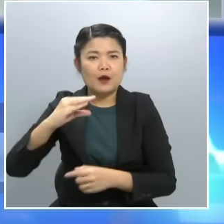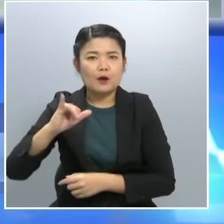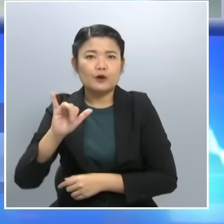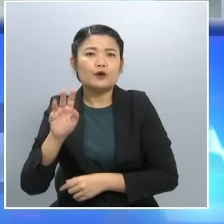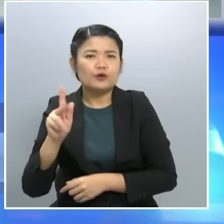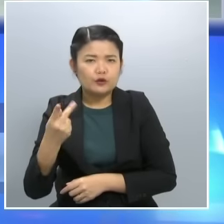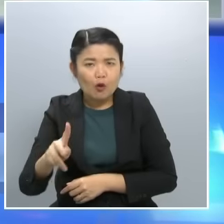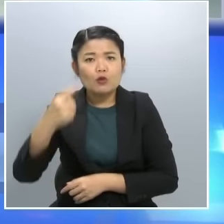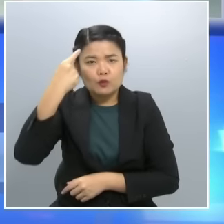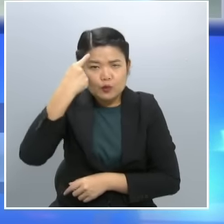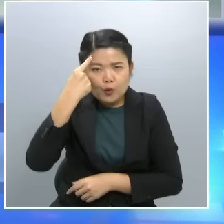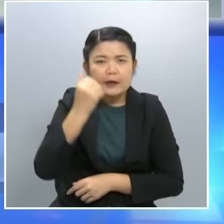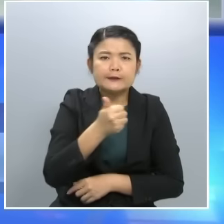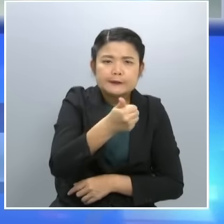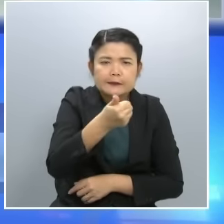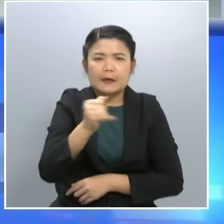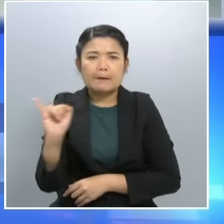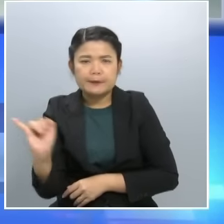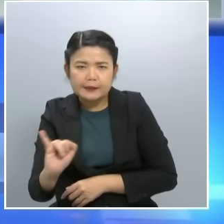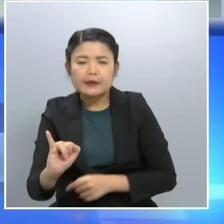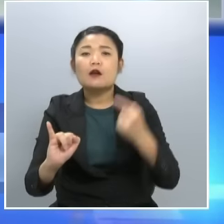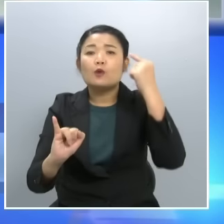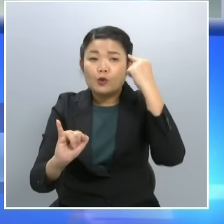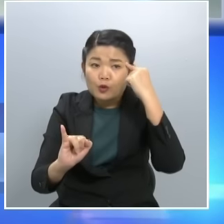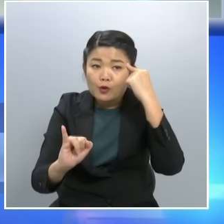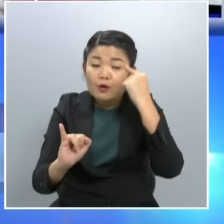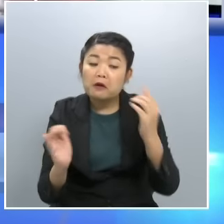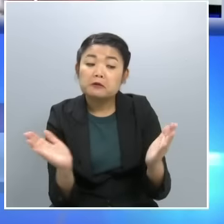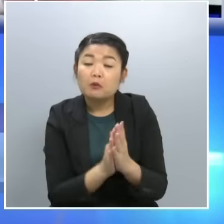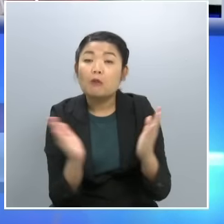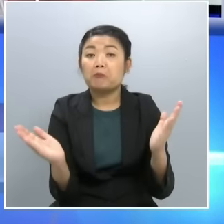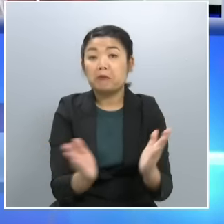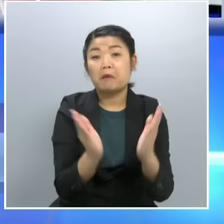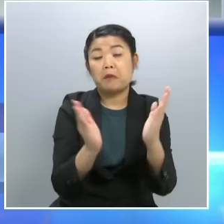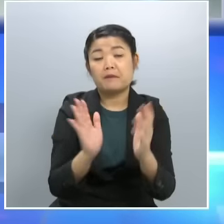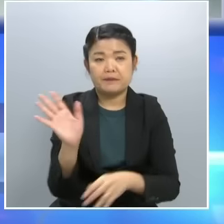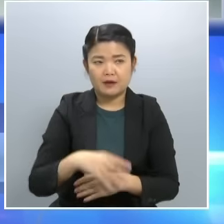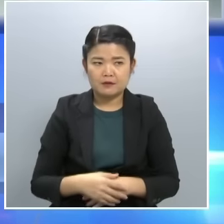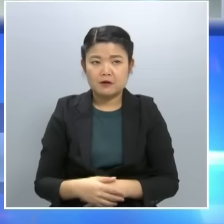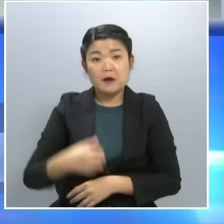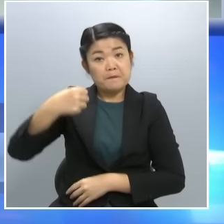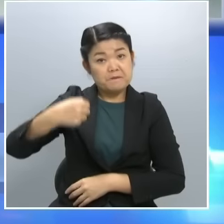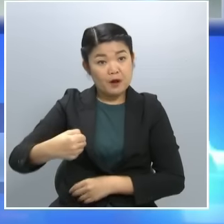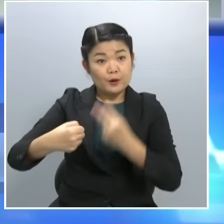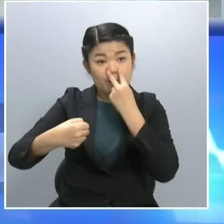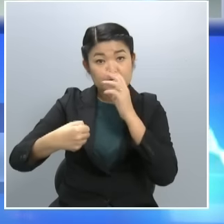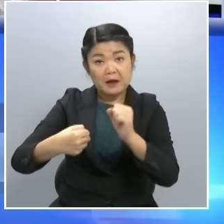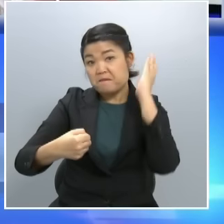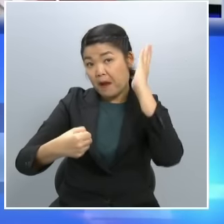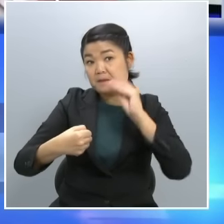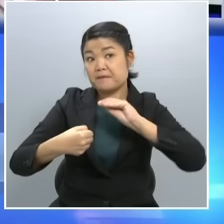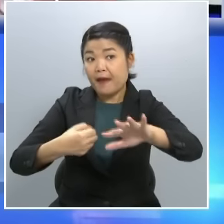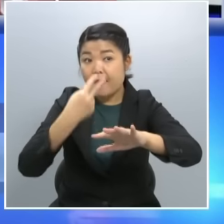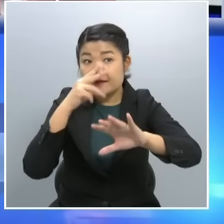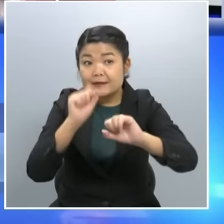อะไรดีอะไรชอบนะอืเออไม่ใช่ไปยออะไรต่างๆตาลปตาลปัดนะดูดิเอทำไมโฆษณาให้เค้าหมดเลยม